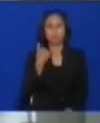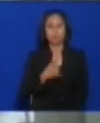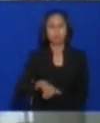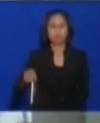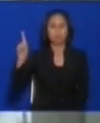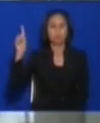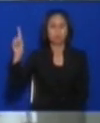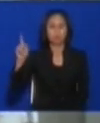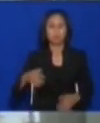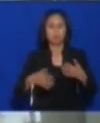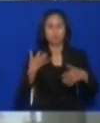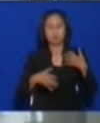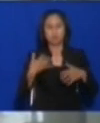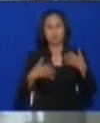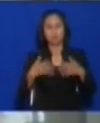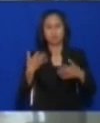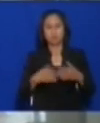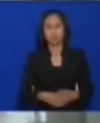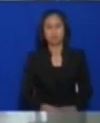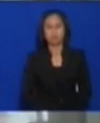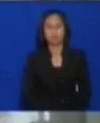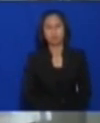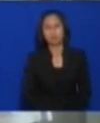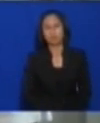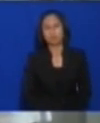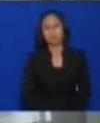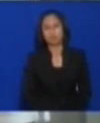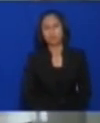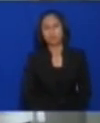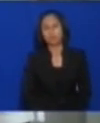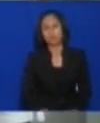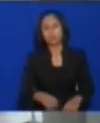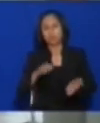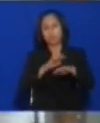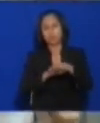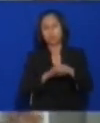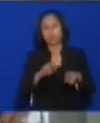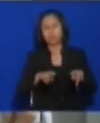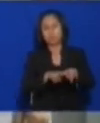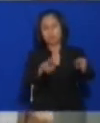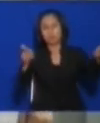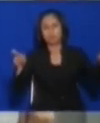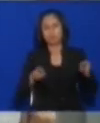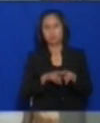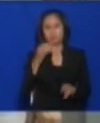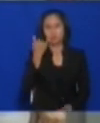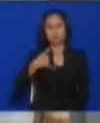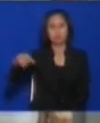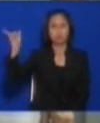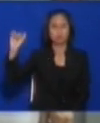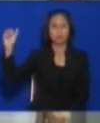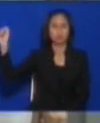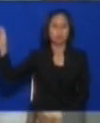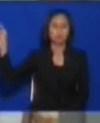dan berdaya saing Sejahtera menciptakan kehidupan masyarakat yang aman nyaman serta terbunuhnya terpenuhi